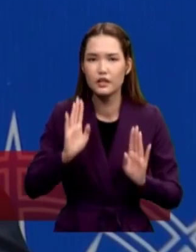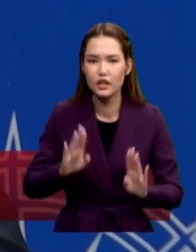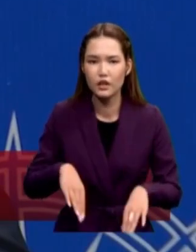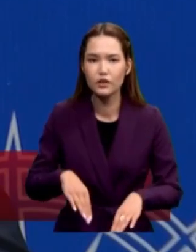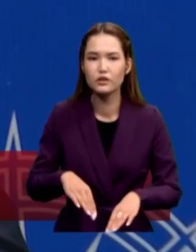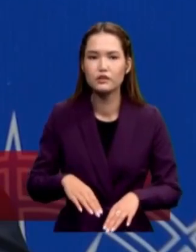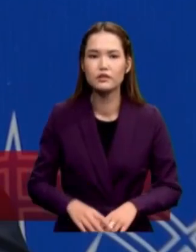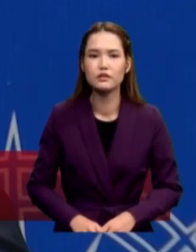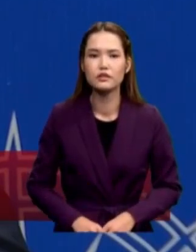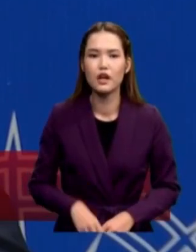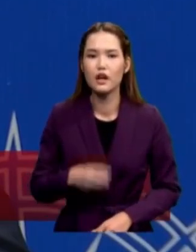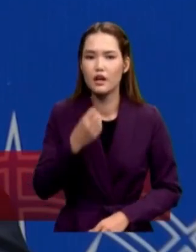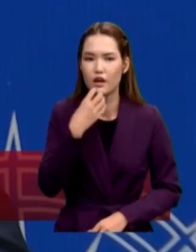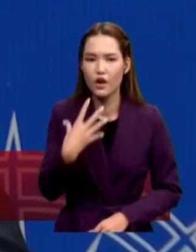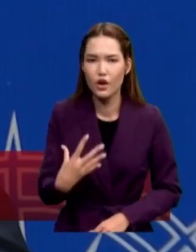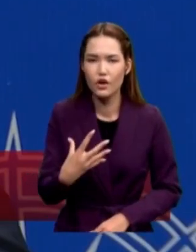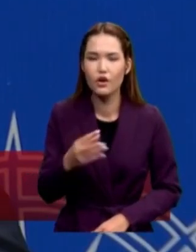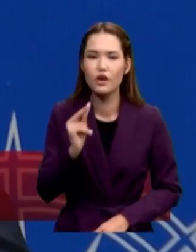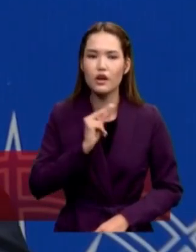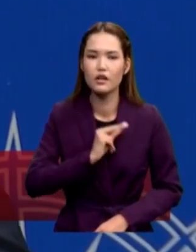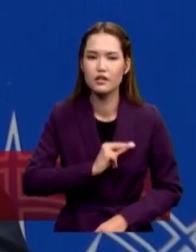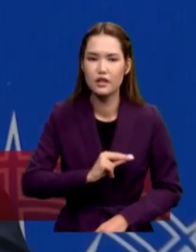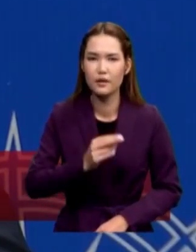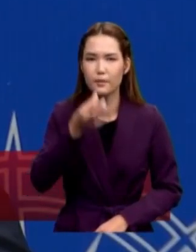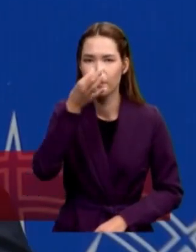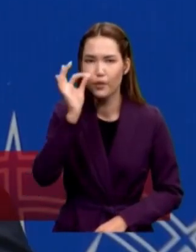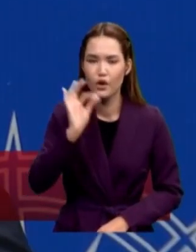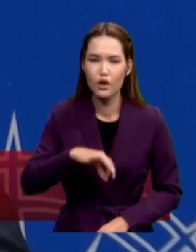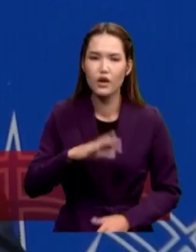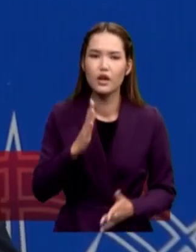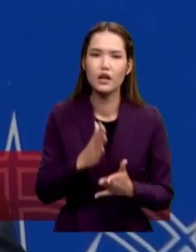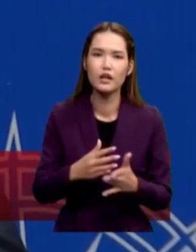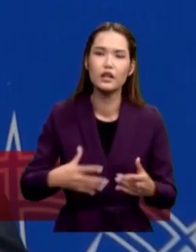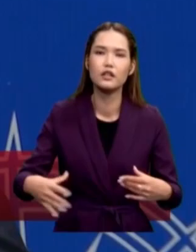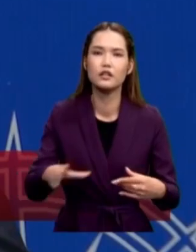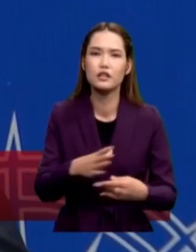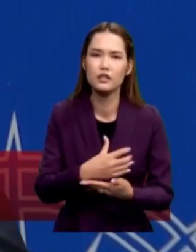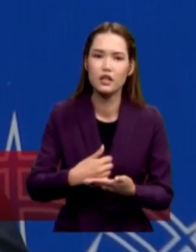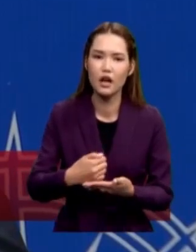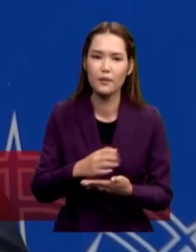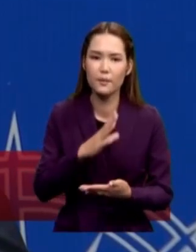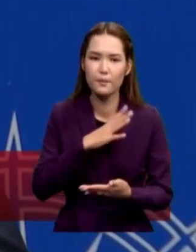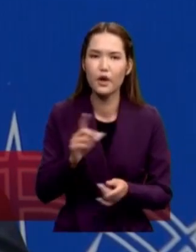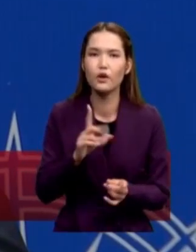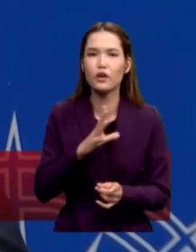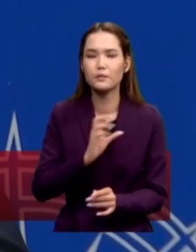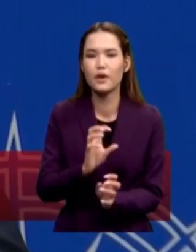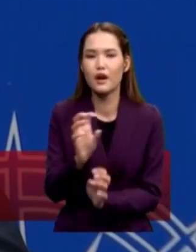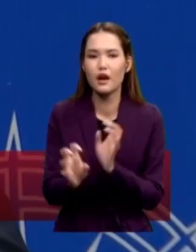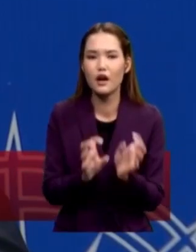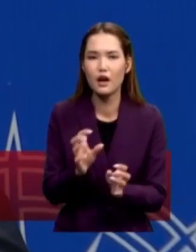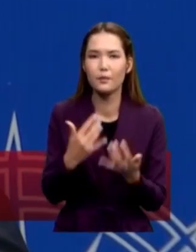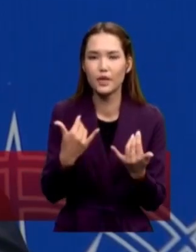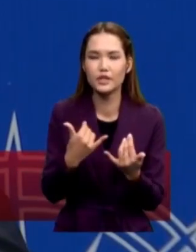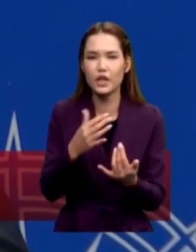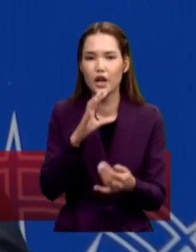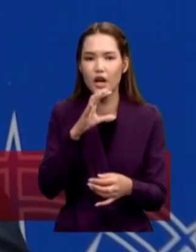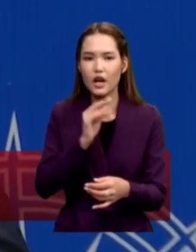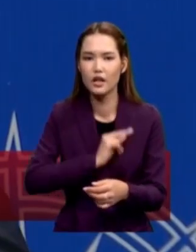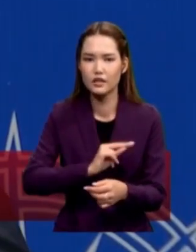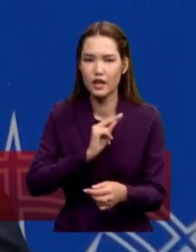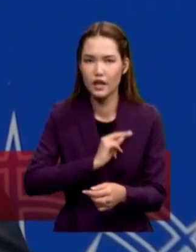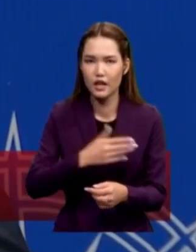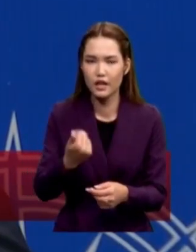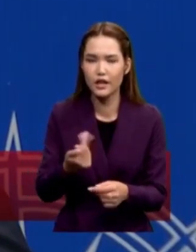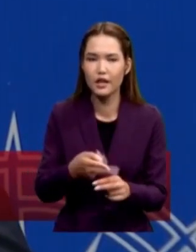там хороший набор профессионалов они собрали, которые обеспечивают текущую эксплуатацию, ремонты.